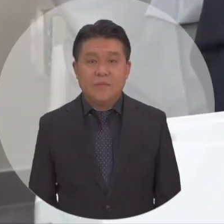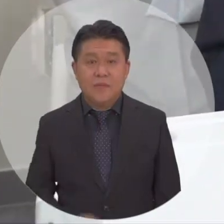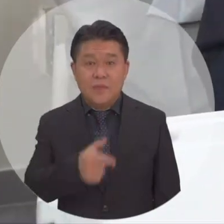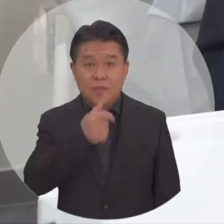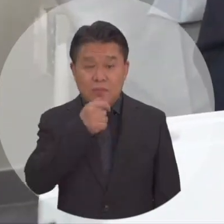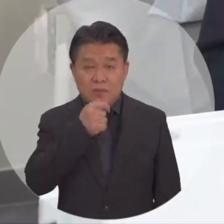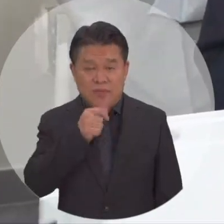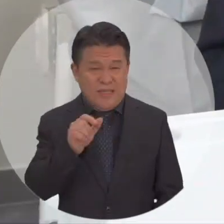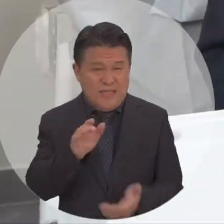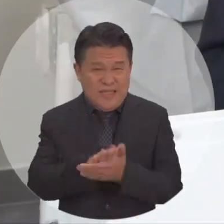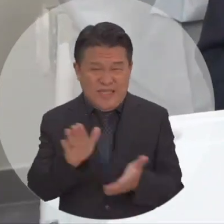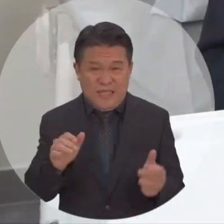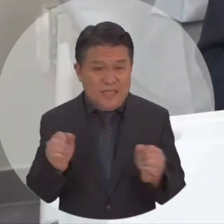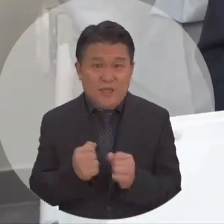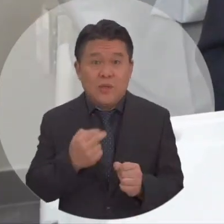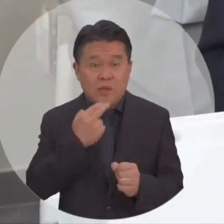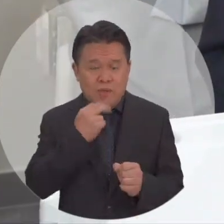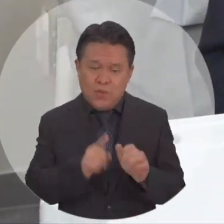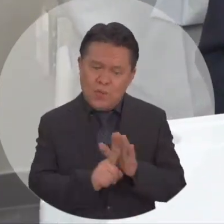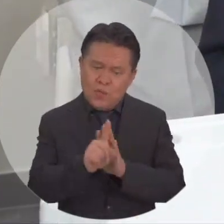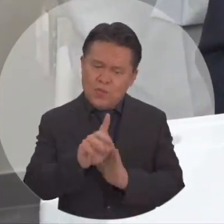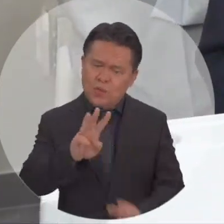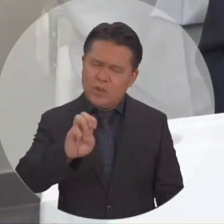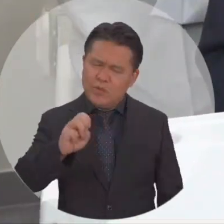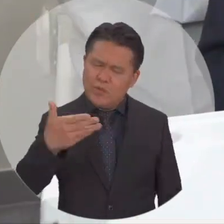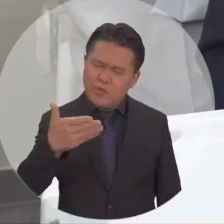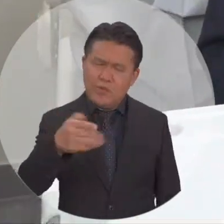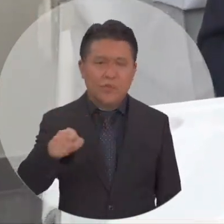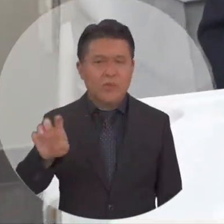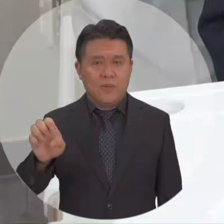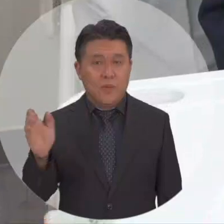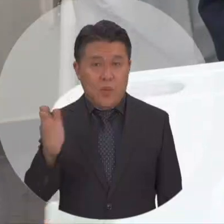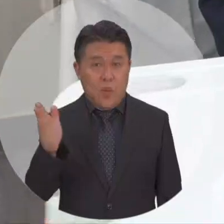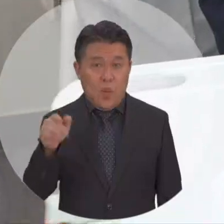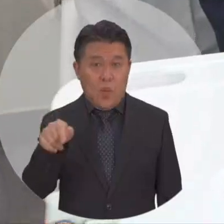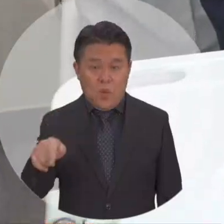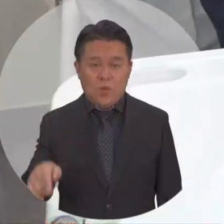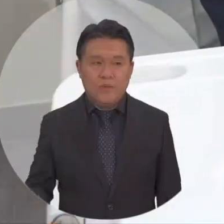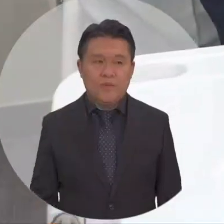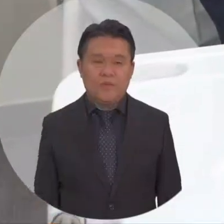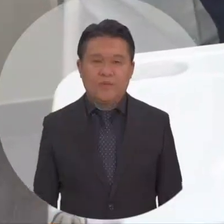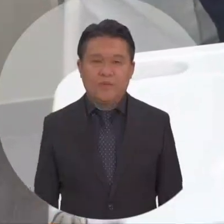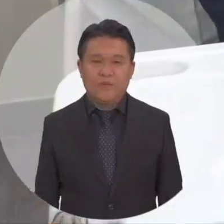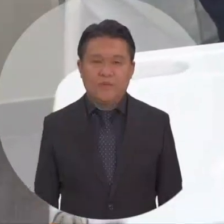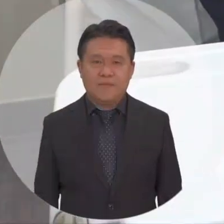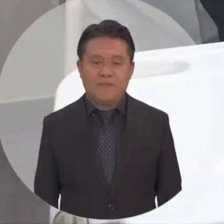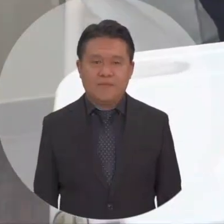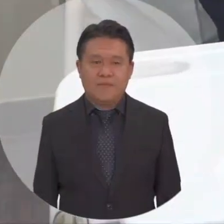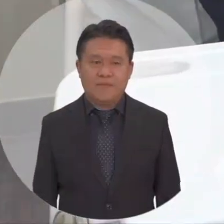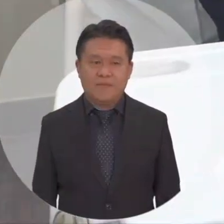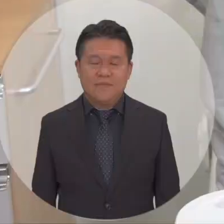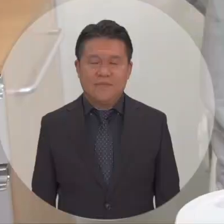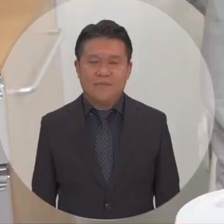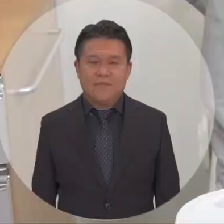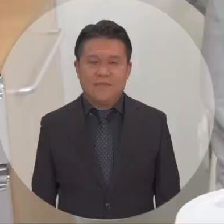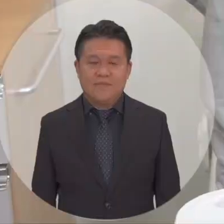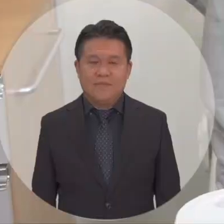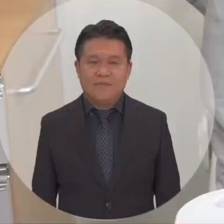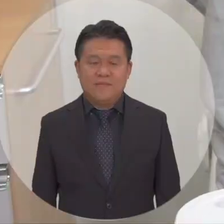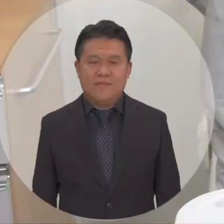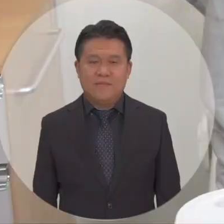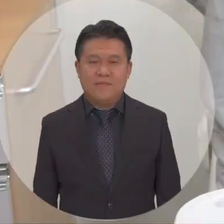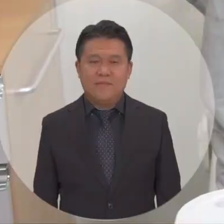물의 온도는 너무 뜨겁거나 차갑지 않은 39도에서 40도 정도로 맞춰줍니다.